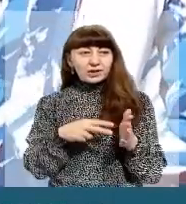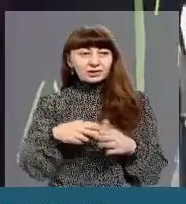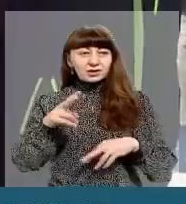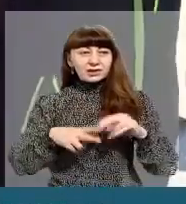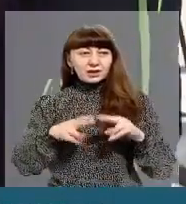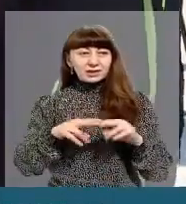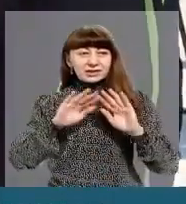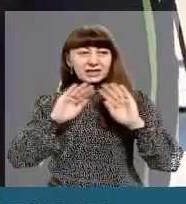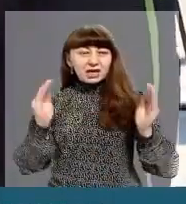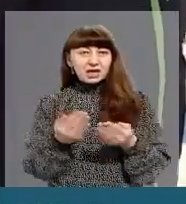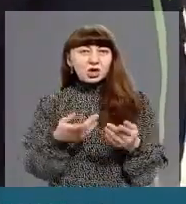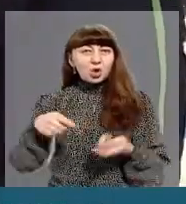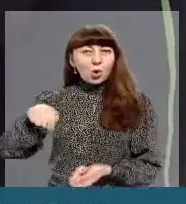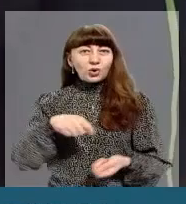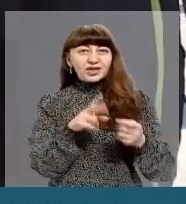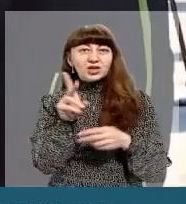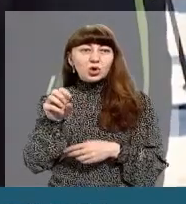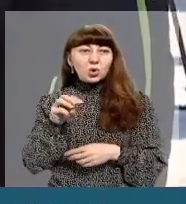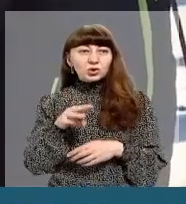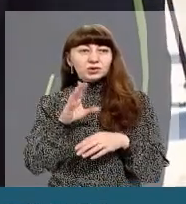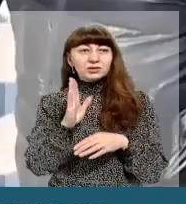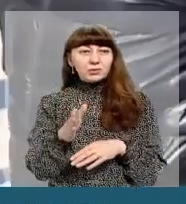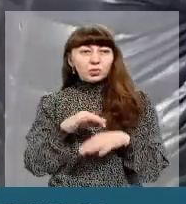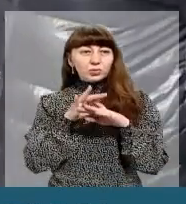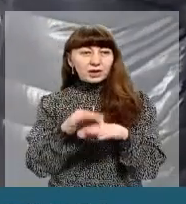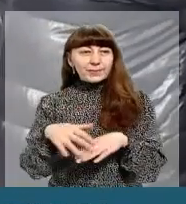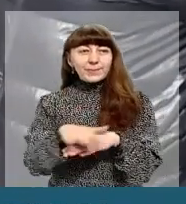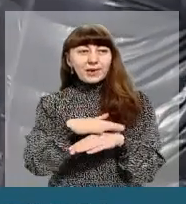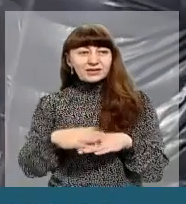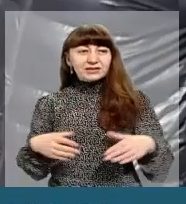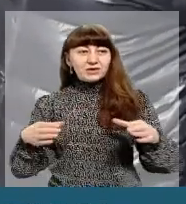строительство крытых хоккейных кортов, где будут проводить спортивно-массовые и